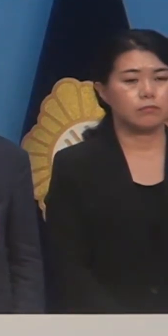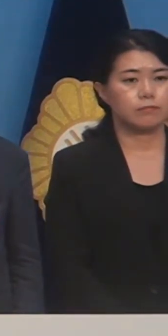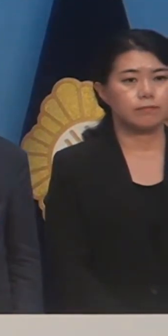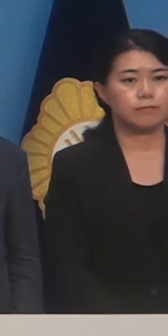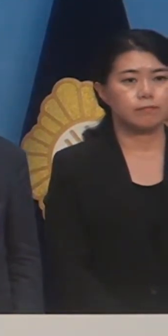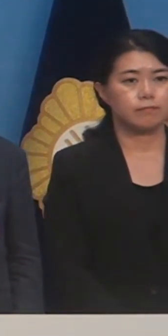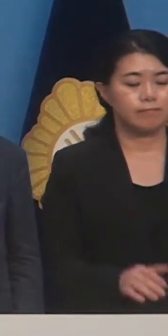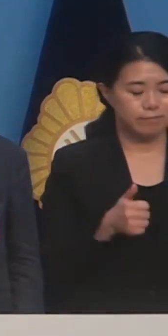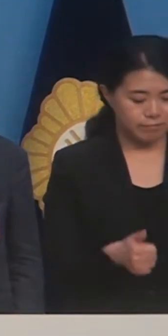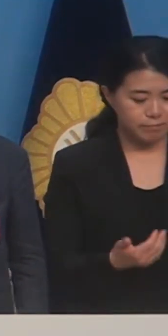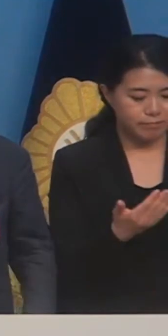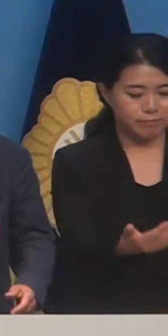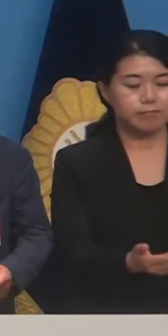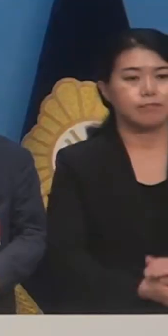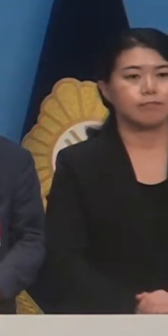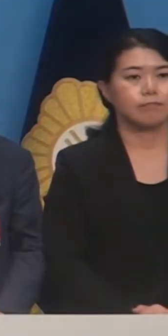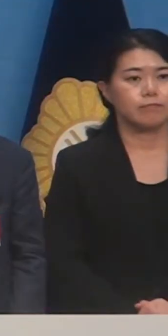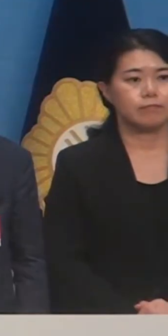네, 인사드리겠습니다.